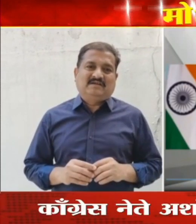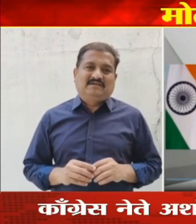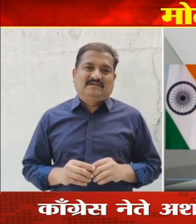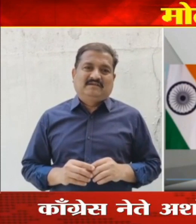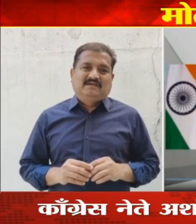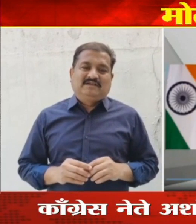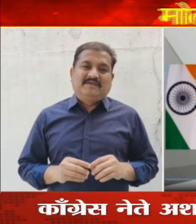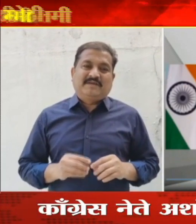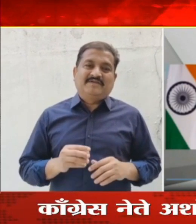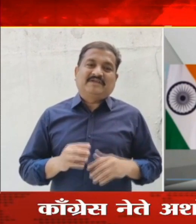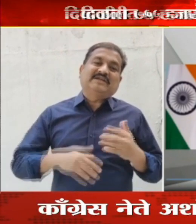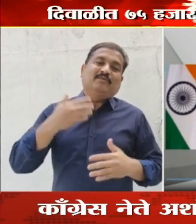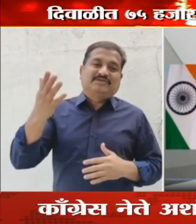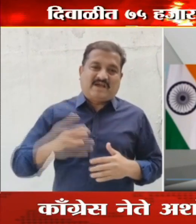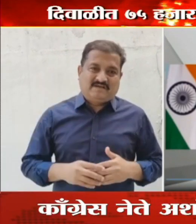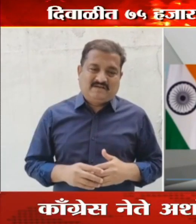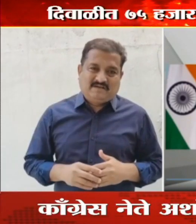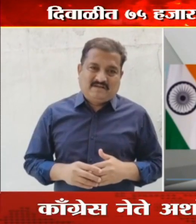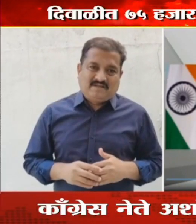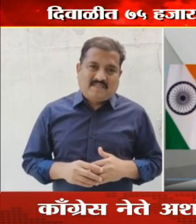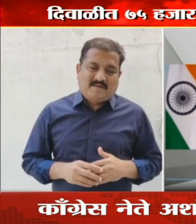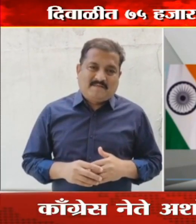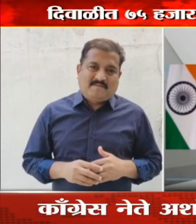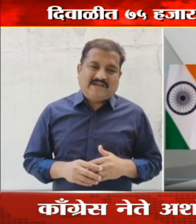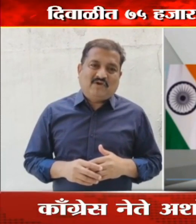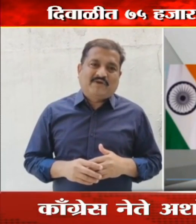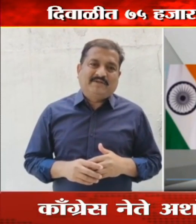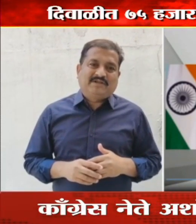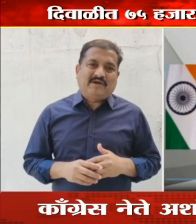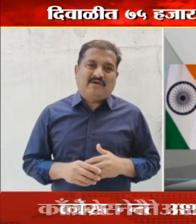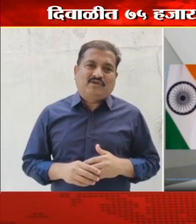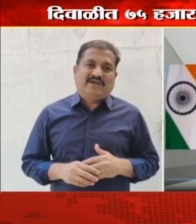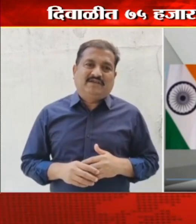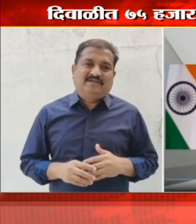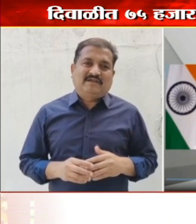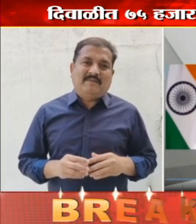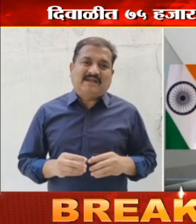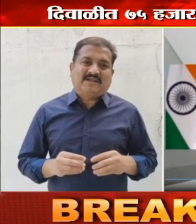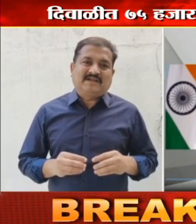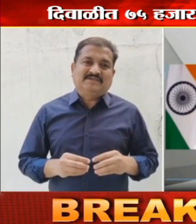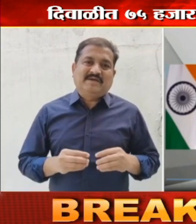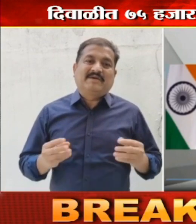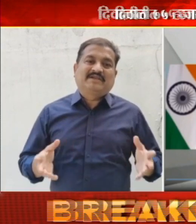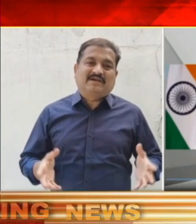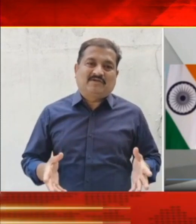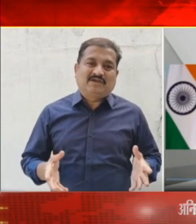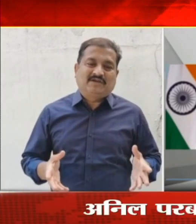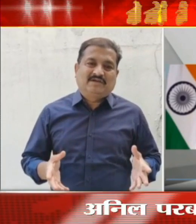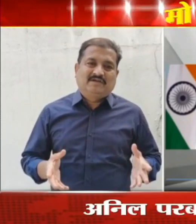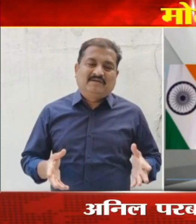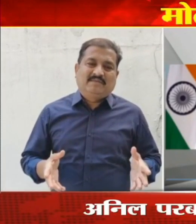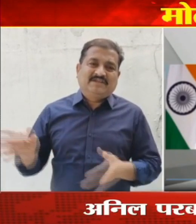घातला. देवेंद्र फडणवीस त्याच्याही पुढचे आहे. मागे जेव्हा मुख्यमंत्री तेव्हा होते तेव्हा 72,000 मेगा भरती करणार